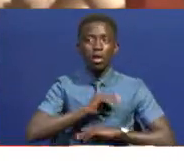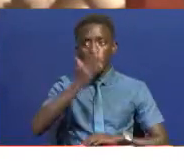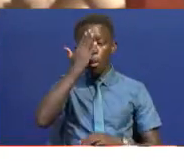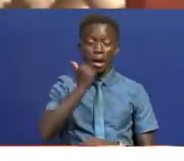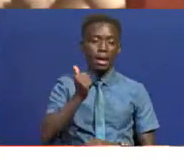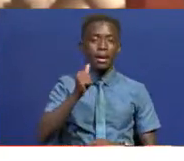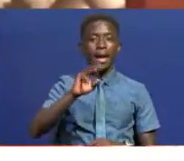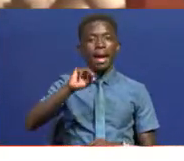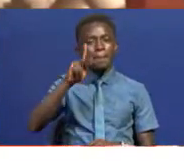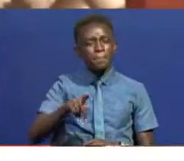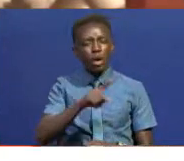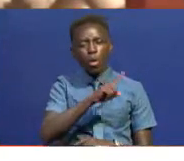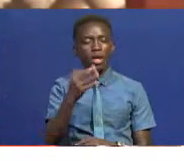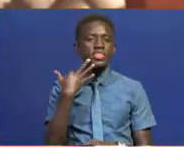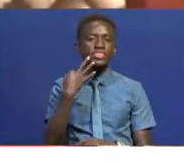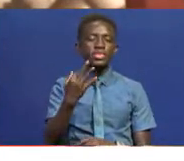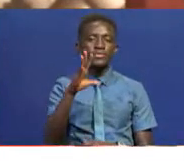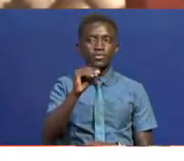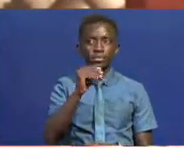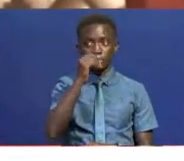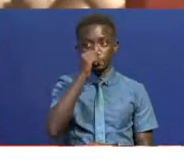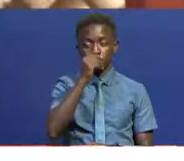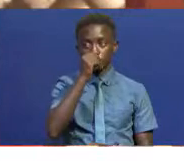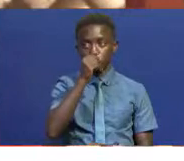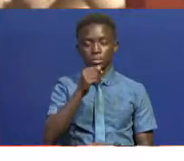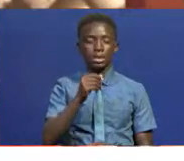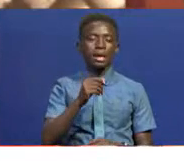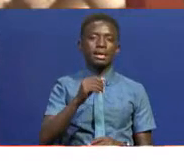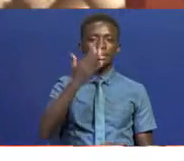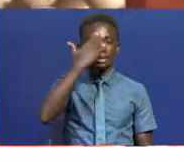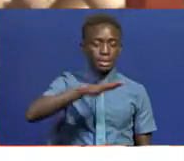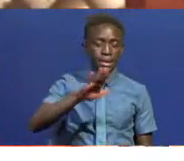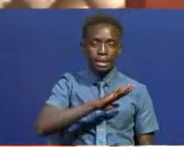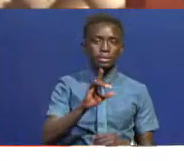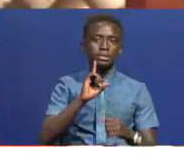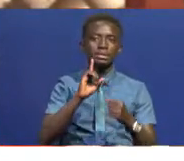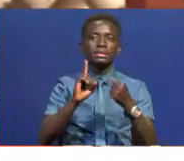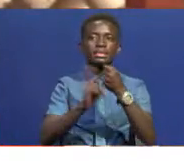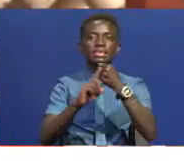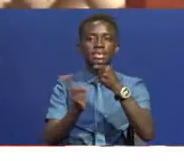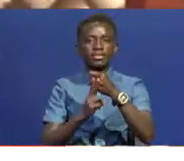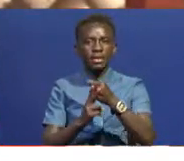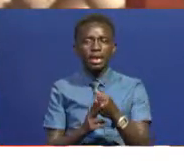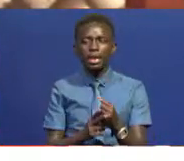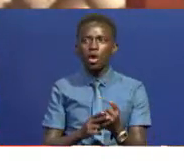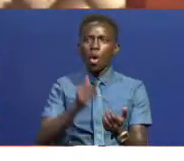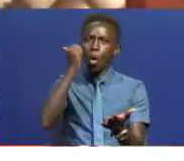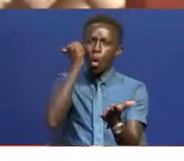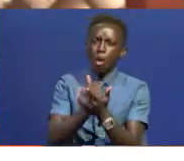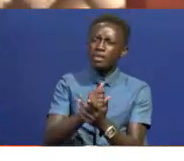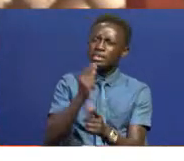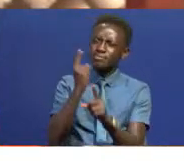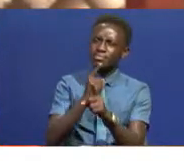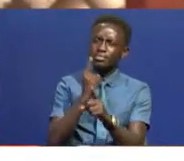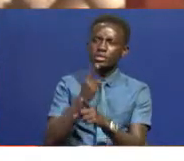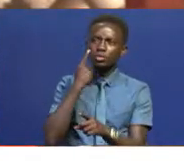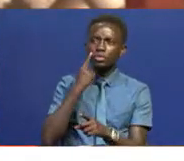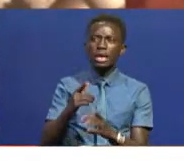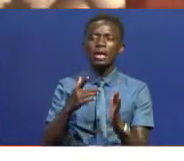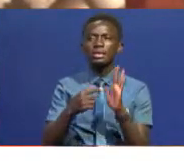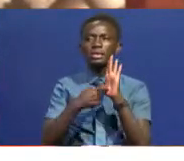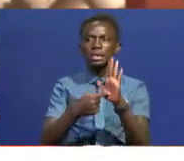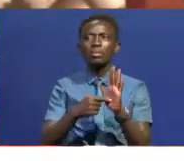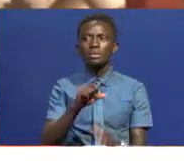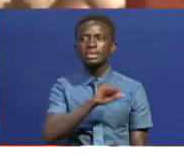350. Bunge la seneti ni 67. Zile ofisi ambazo zimepatikana hapo kama bunge la seneti